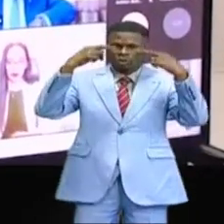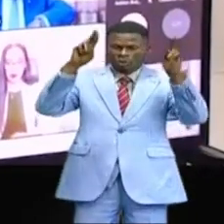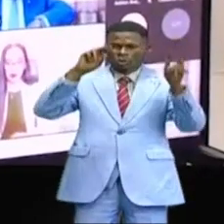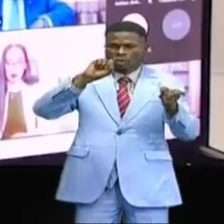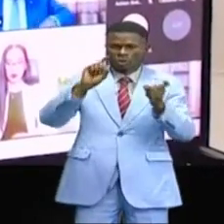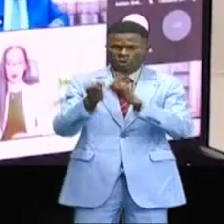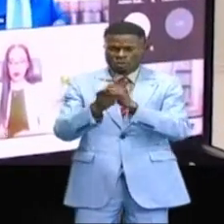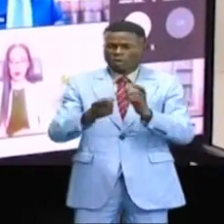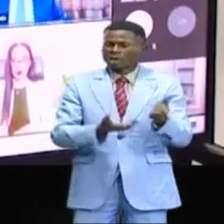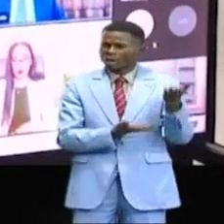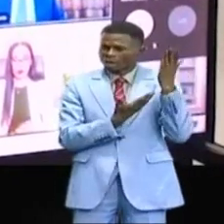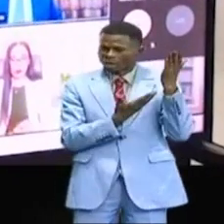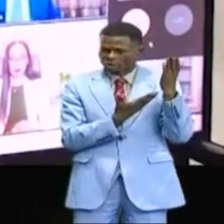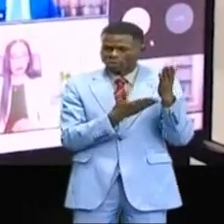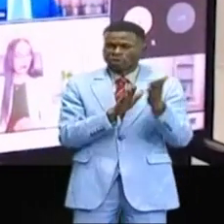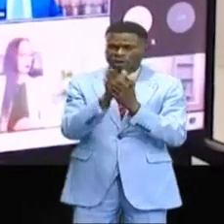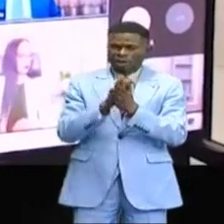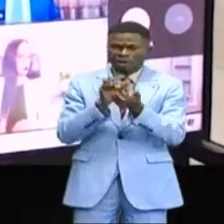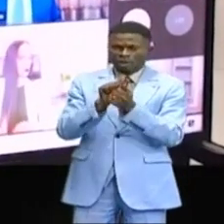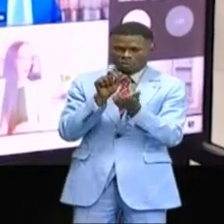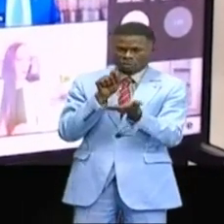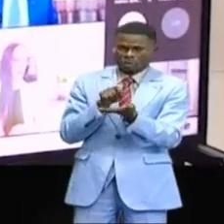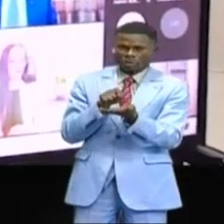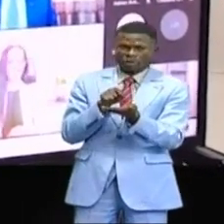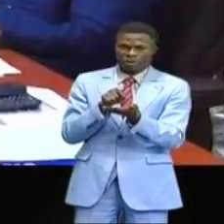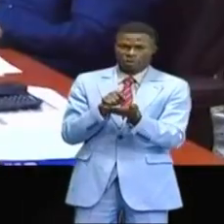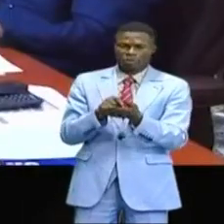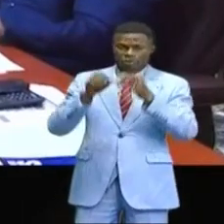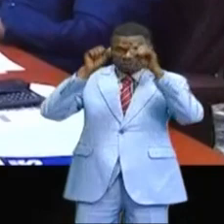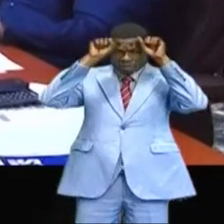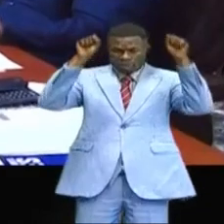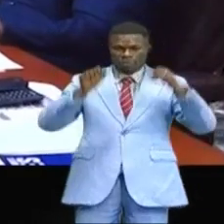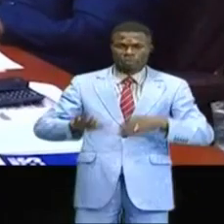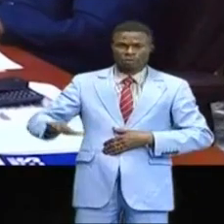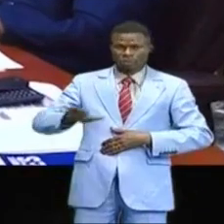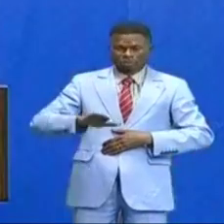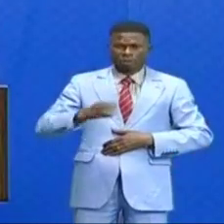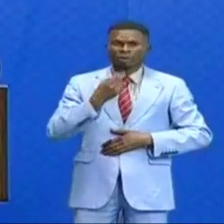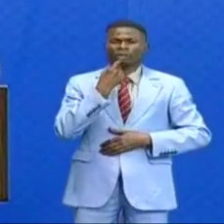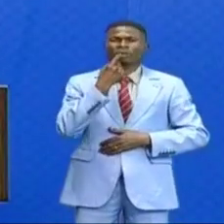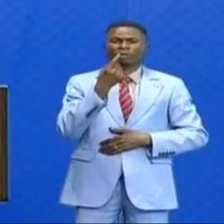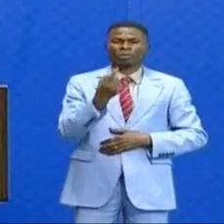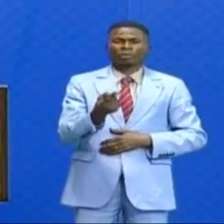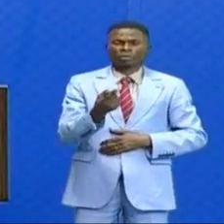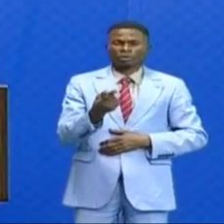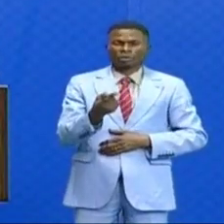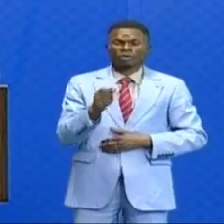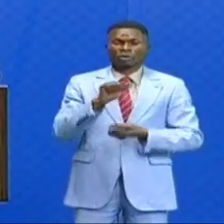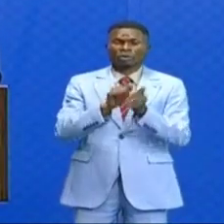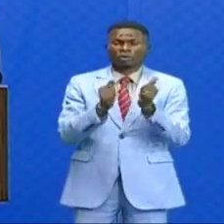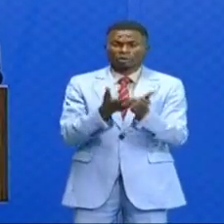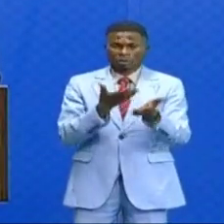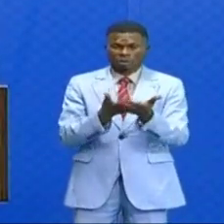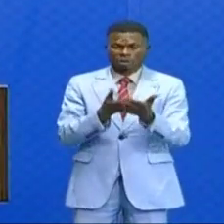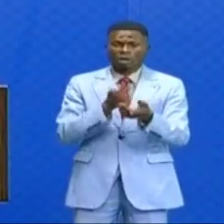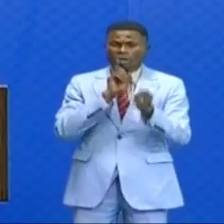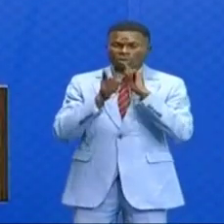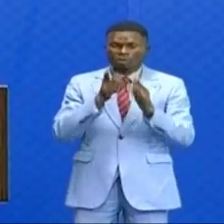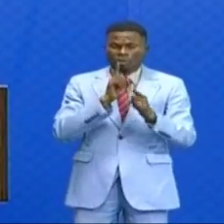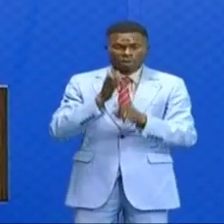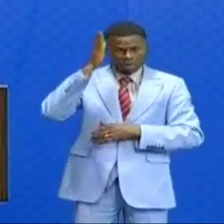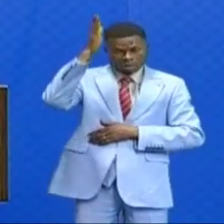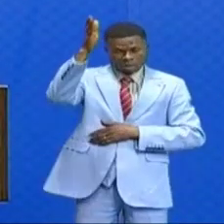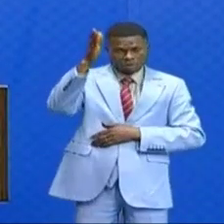réformes pertinentes et relatives. Le président de la République a indiqué que ces questions seront abordées lors de la